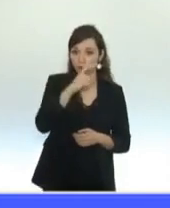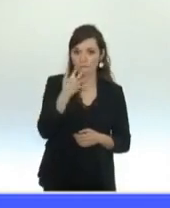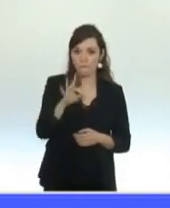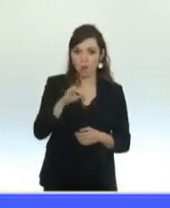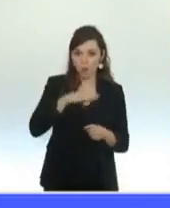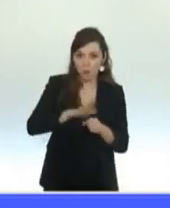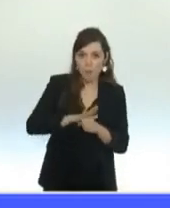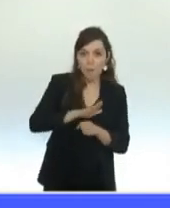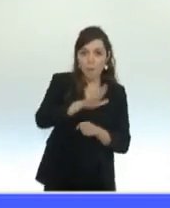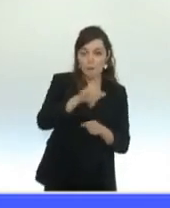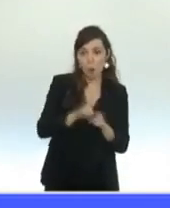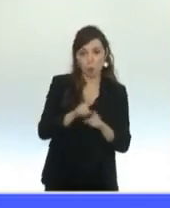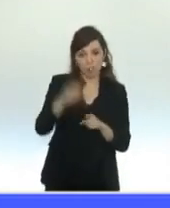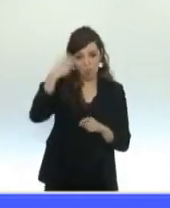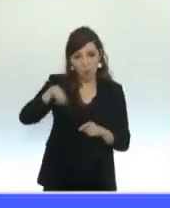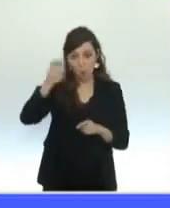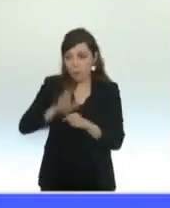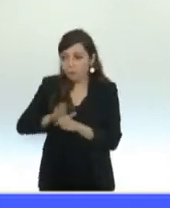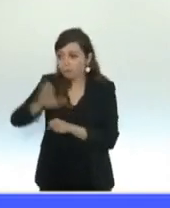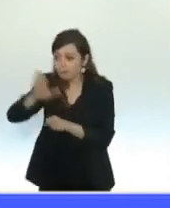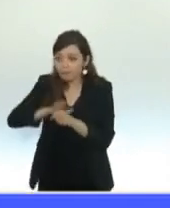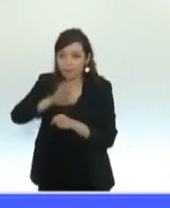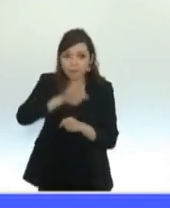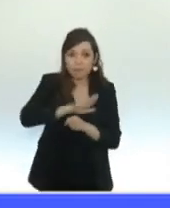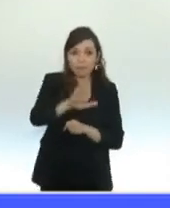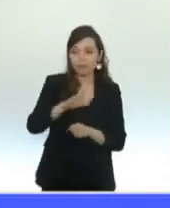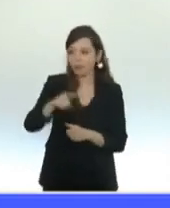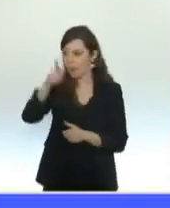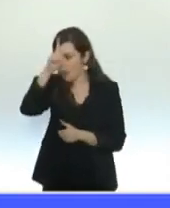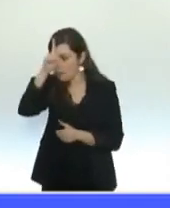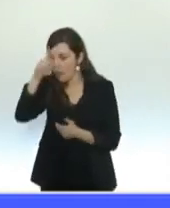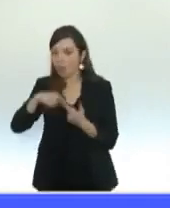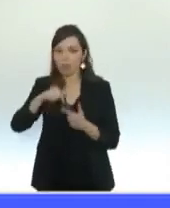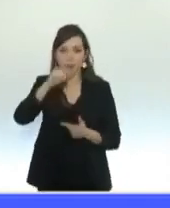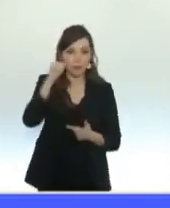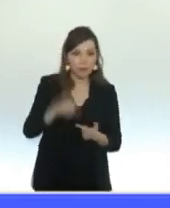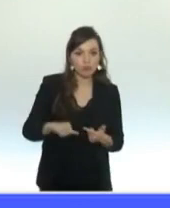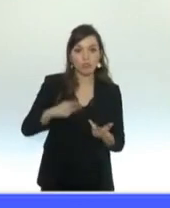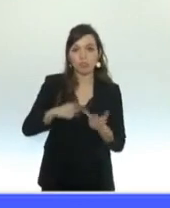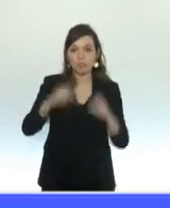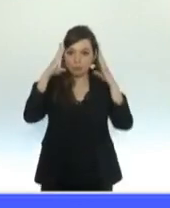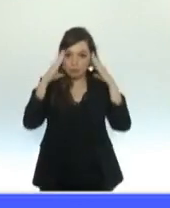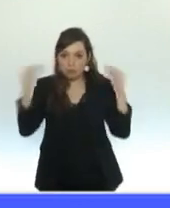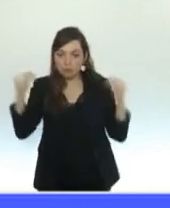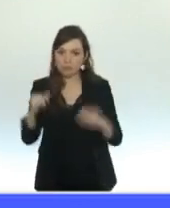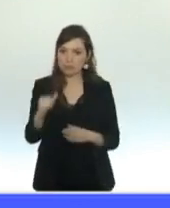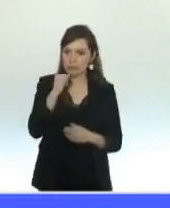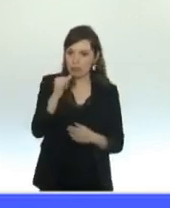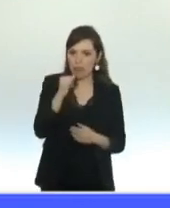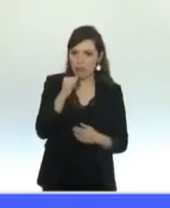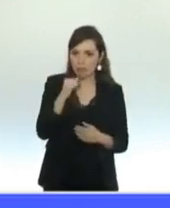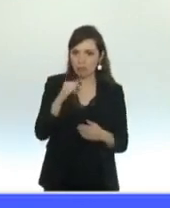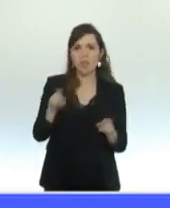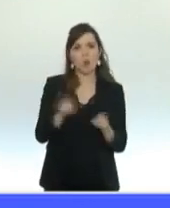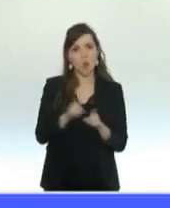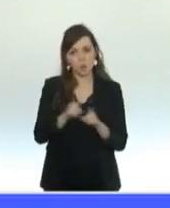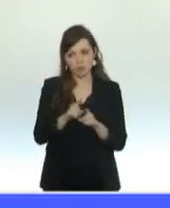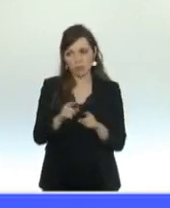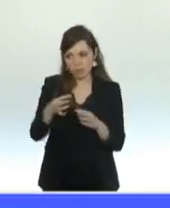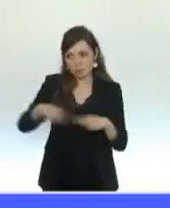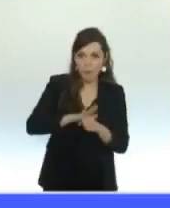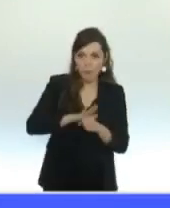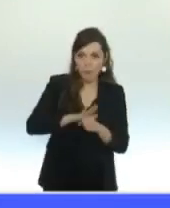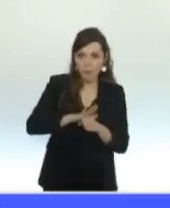presque partout en Europe je pense à l'Allemagne à la Belgique au Pays-Bas ou à l'Italie même dans les pays qui ont